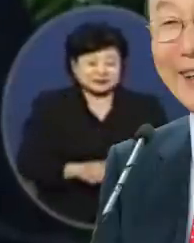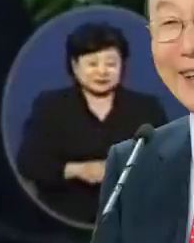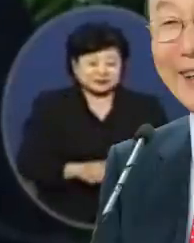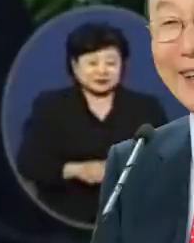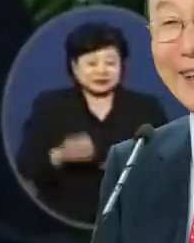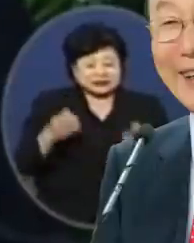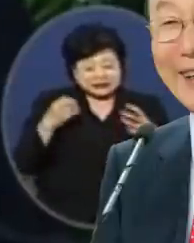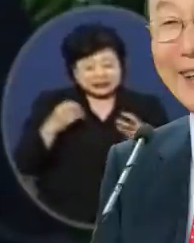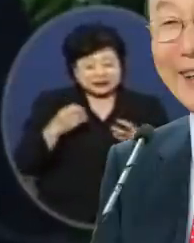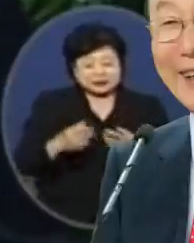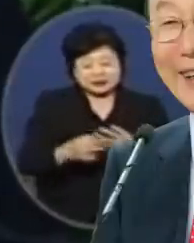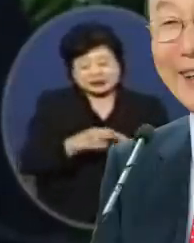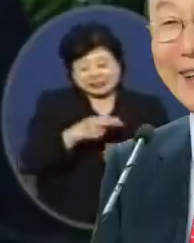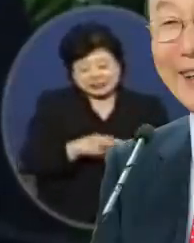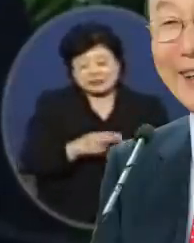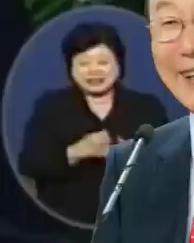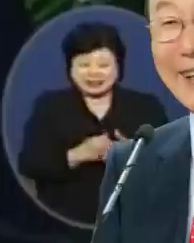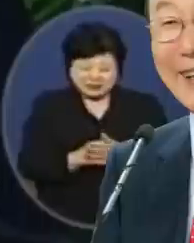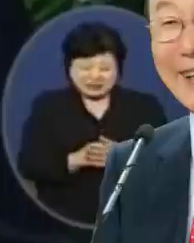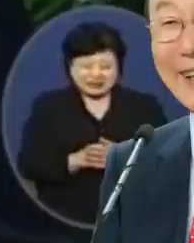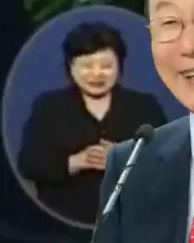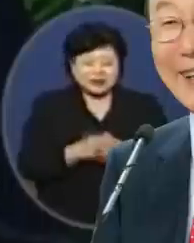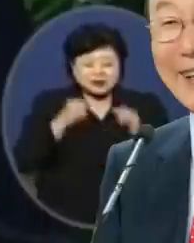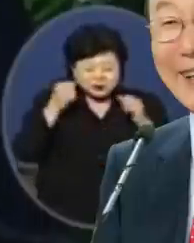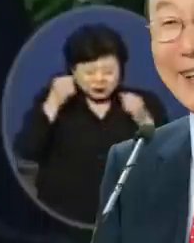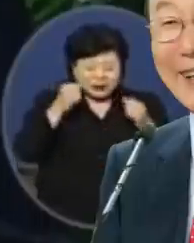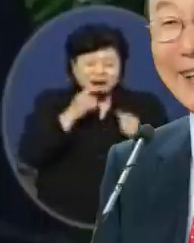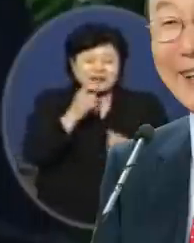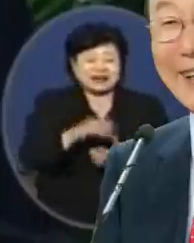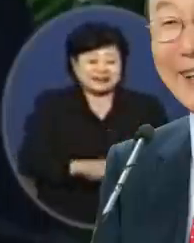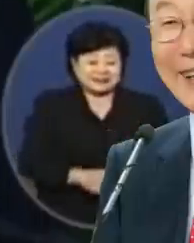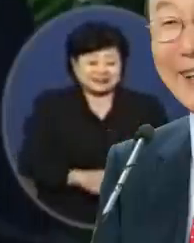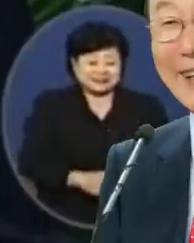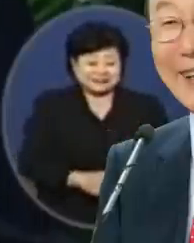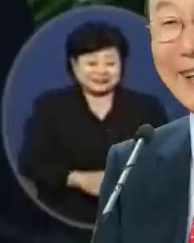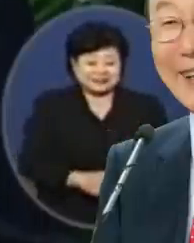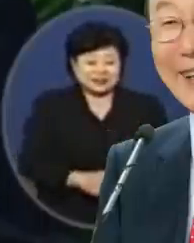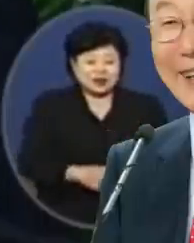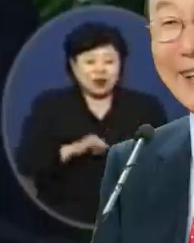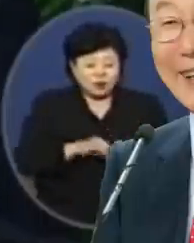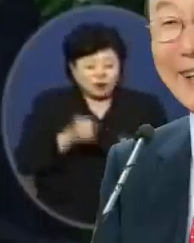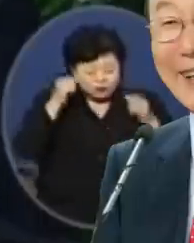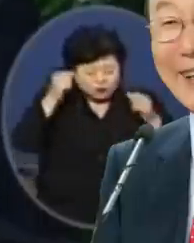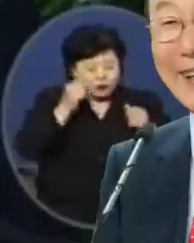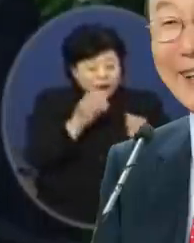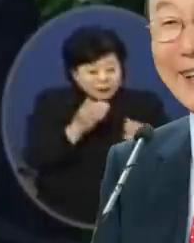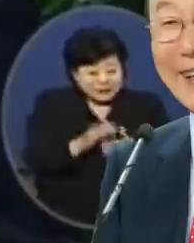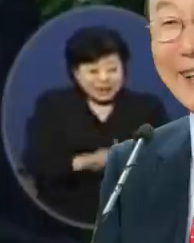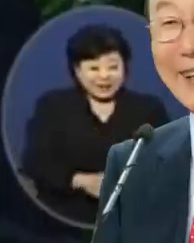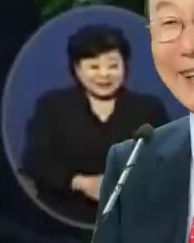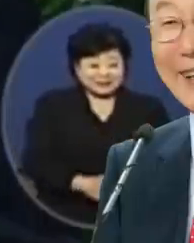내가 책임을 지고 있는 의사이기 때문에 운동을 하라고 하시는데 꼭 운동하세요.